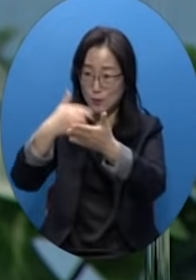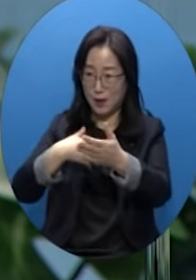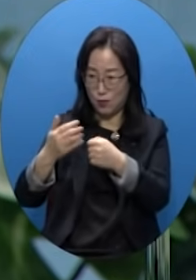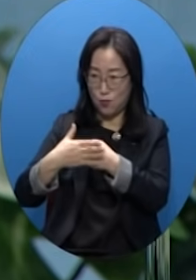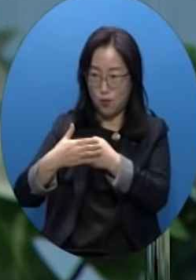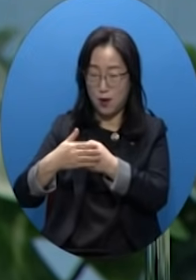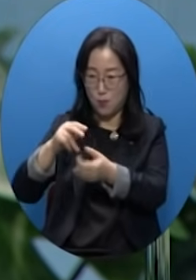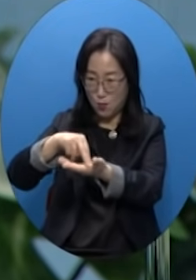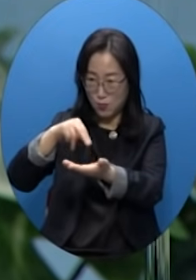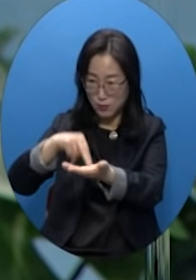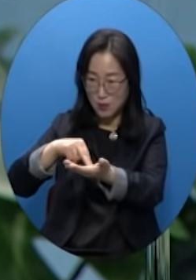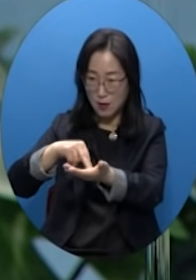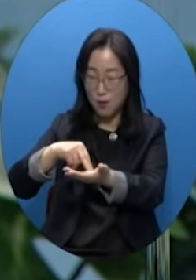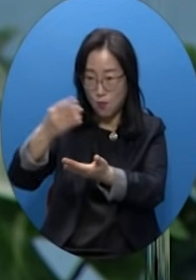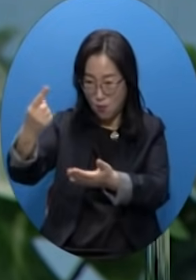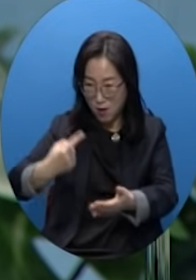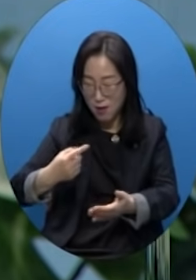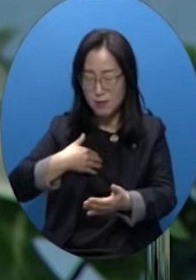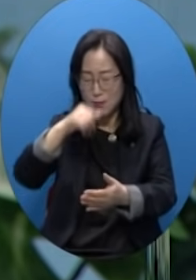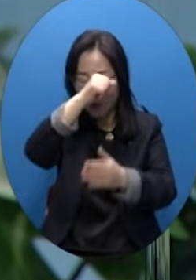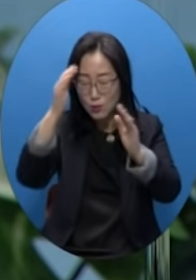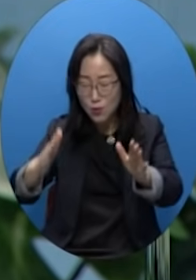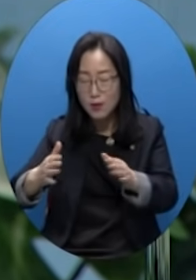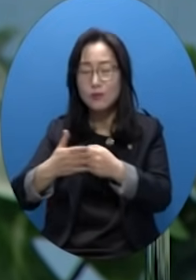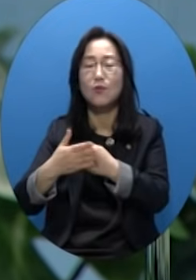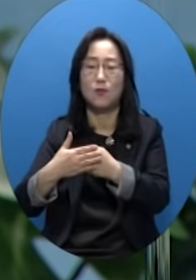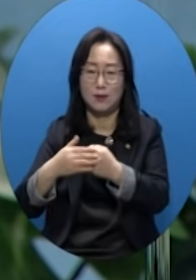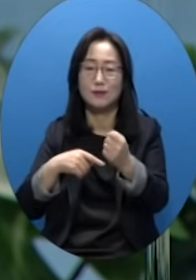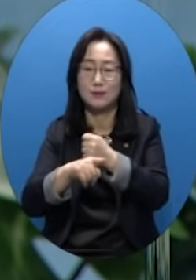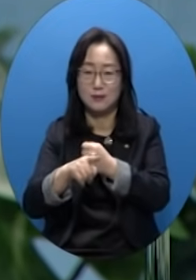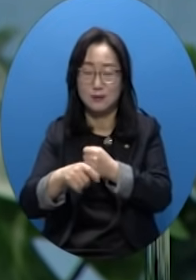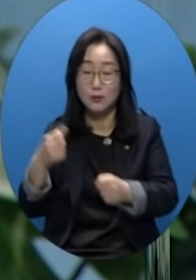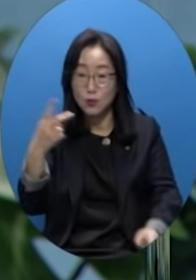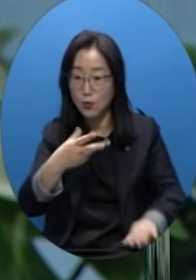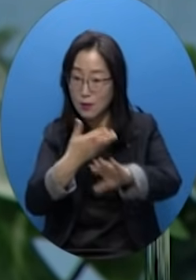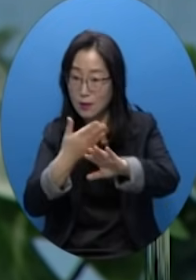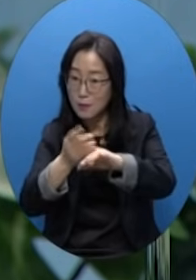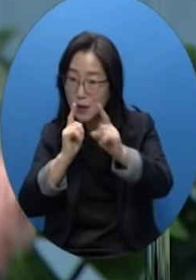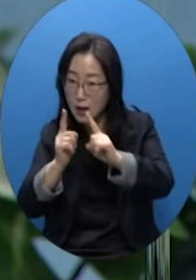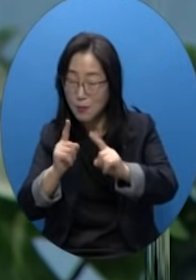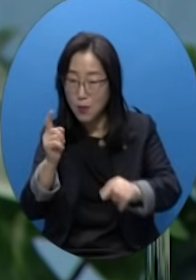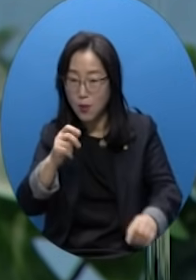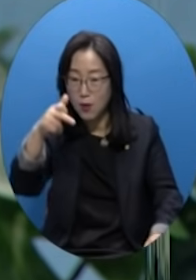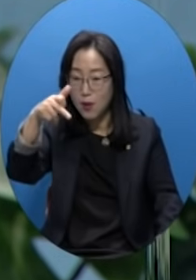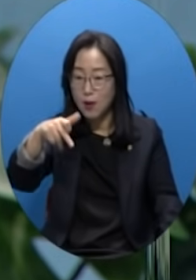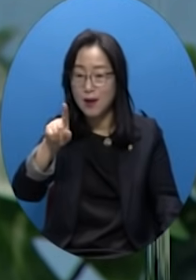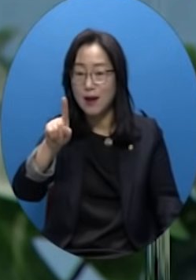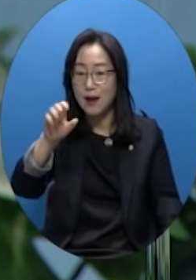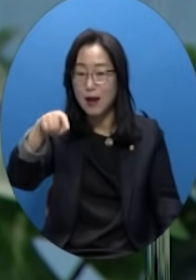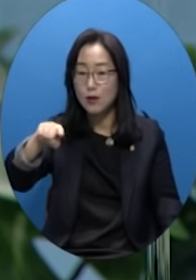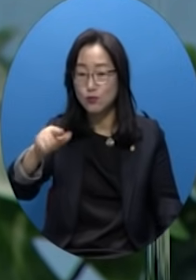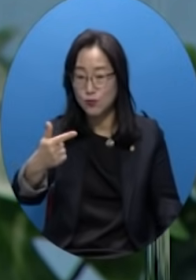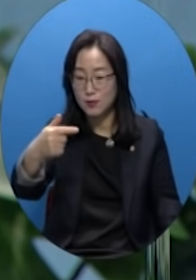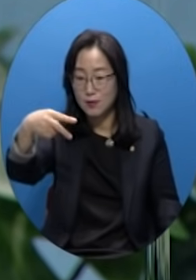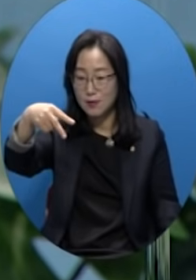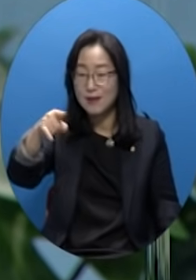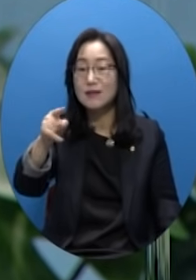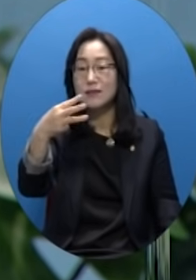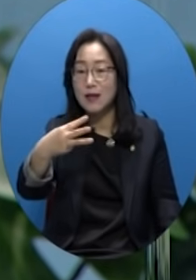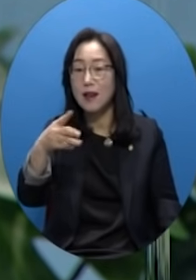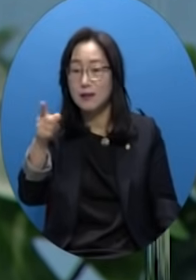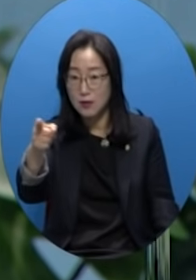일생을 도와주십니다 또 어느 성경에는 카운슬러 상담자 로 번역되어 있습니다 우리의 모든